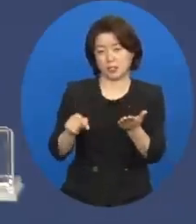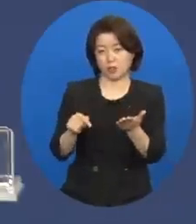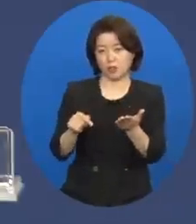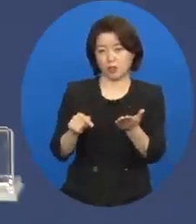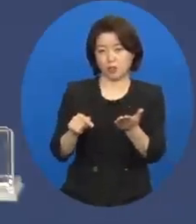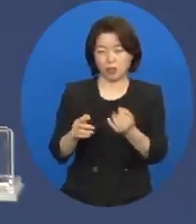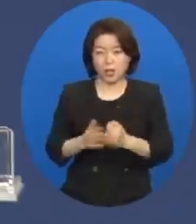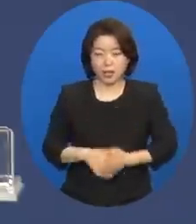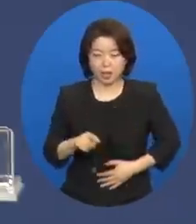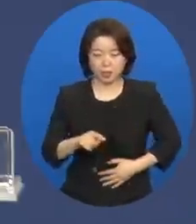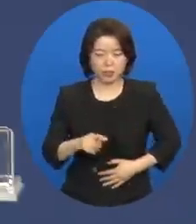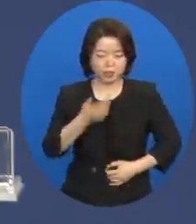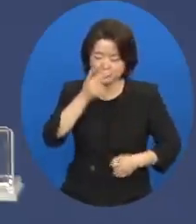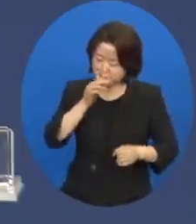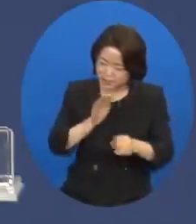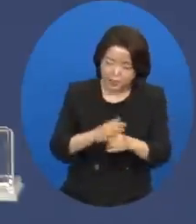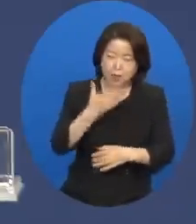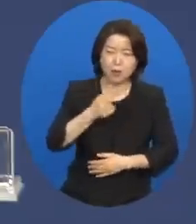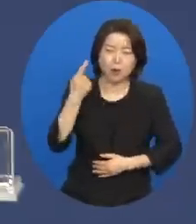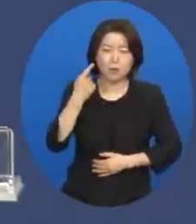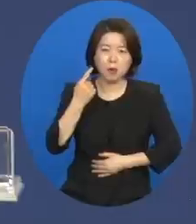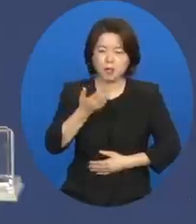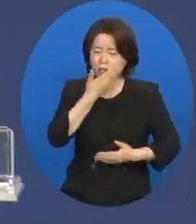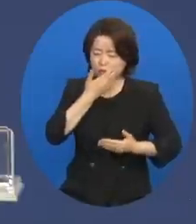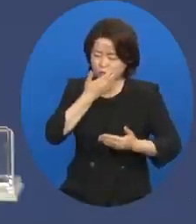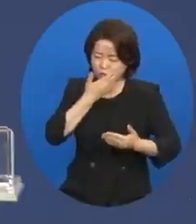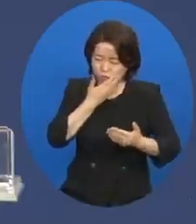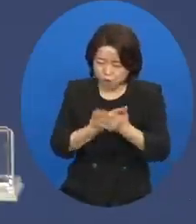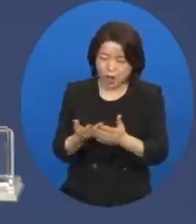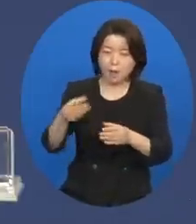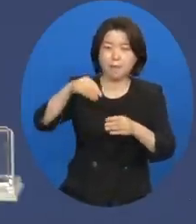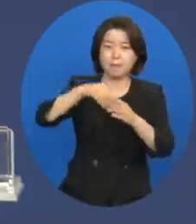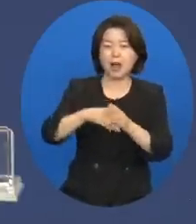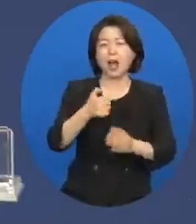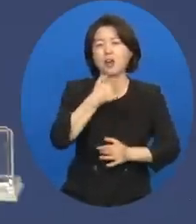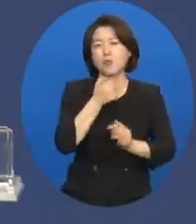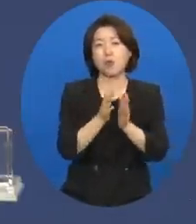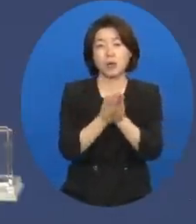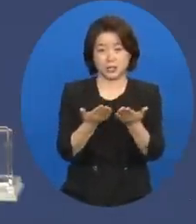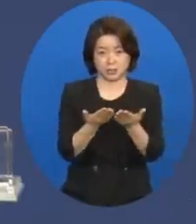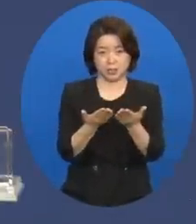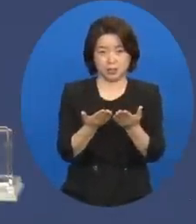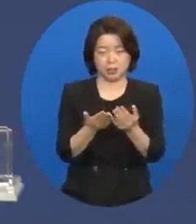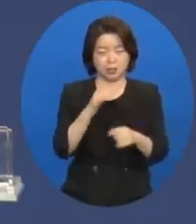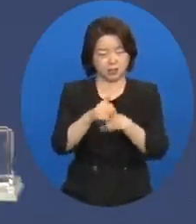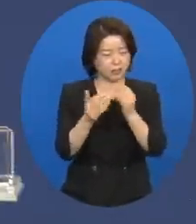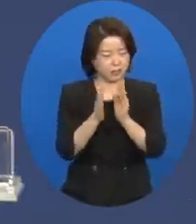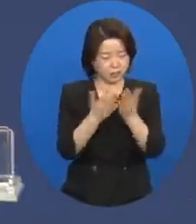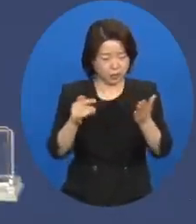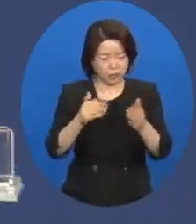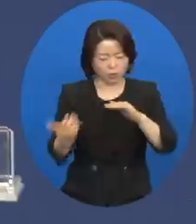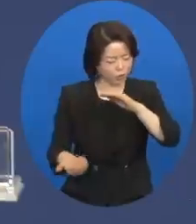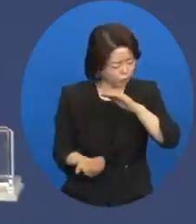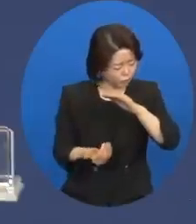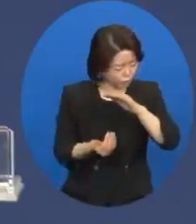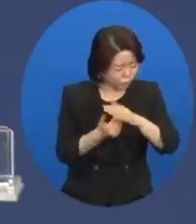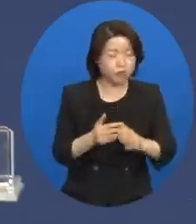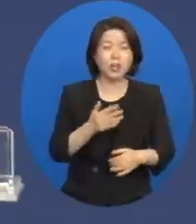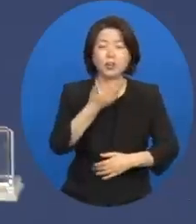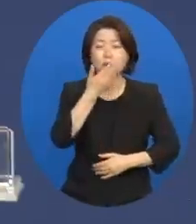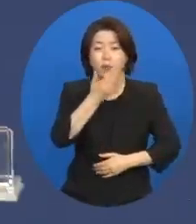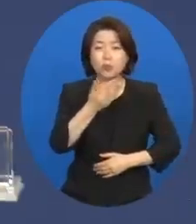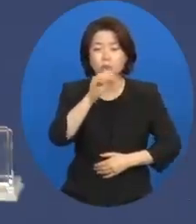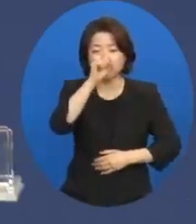복음의 기가 막힌 복음의 진수가 담겨진 로마서가 말로 성경 중에 진짜 사랑하고 할 수 있다면